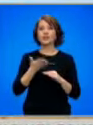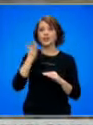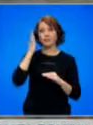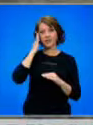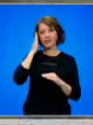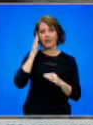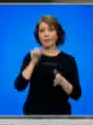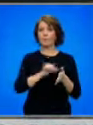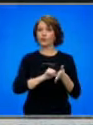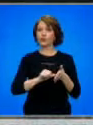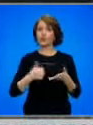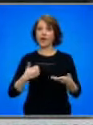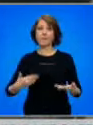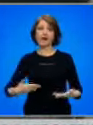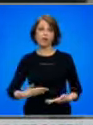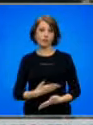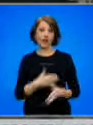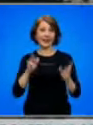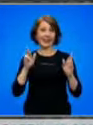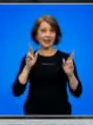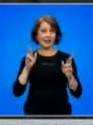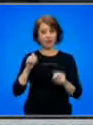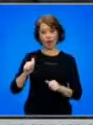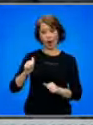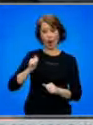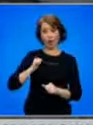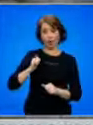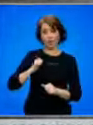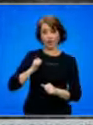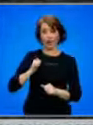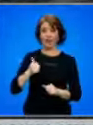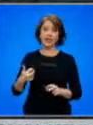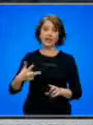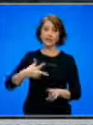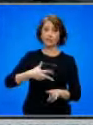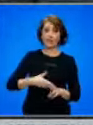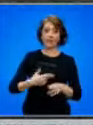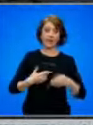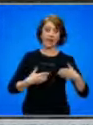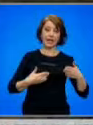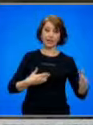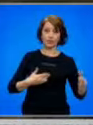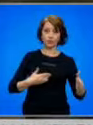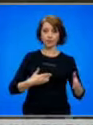подчертал и необходимостта от надежна отбрана и възпиране по източния фланг на НАТО.